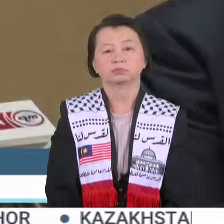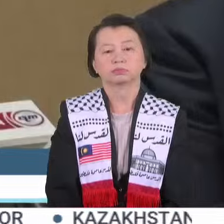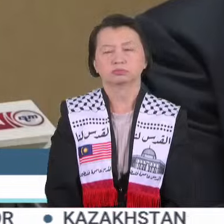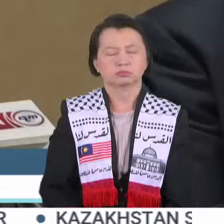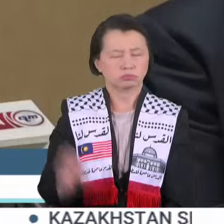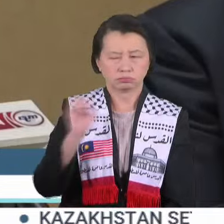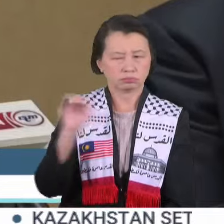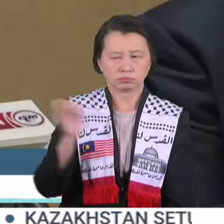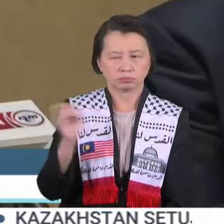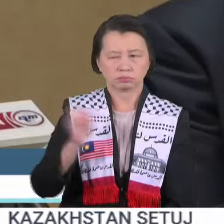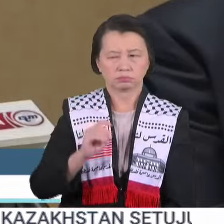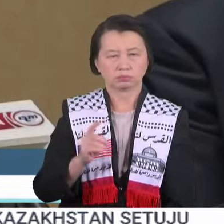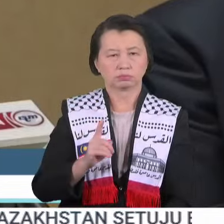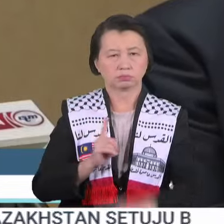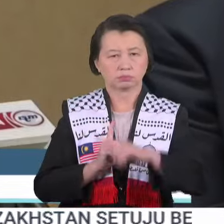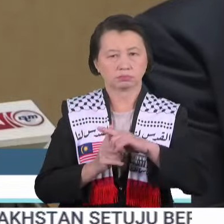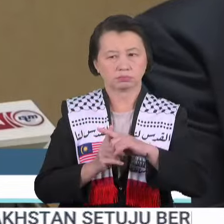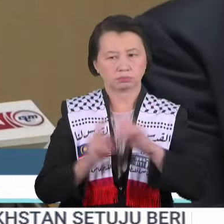Tidak ada yang positif.